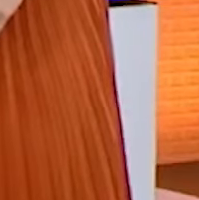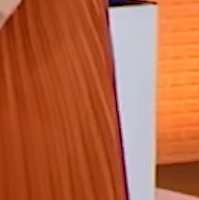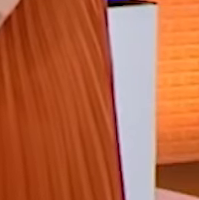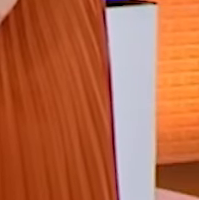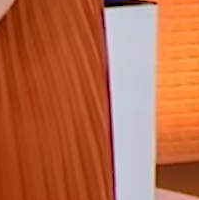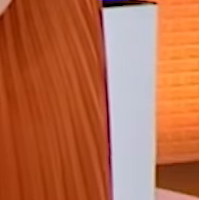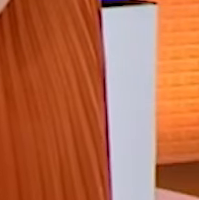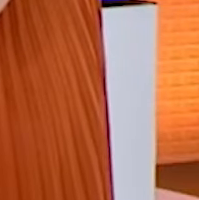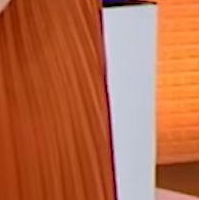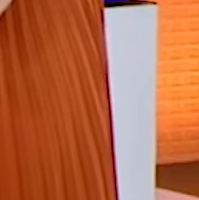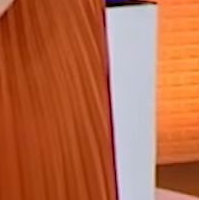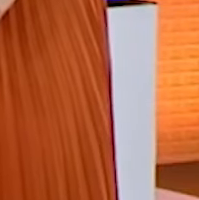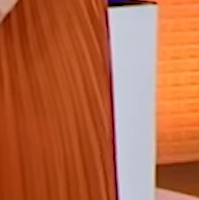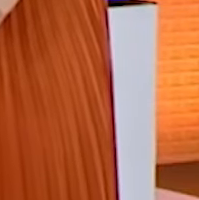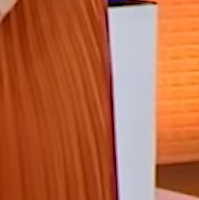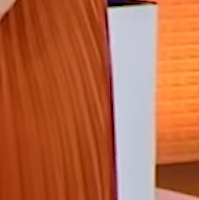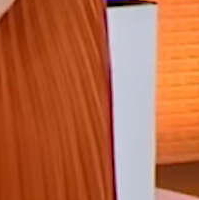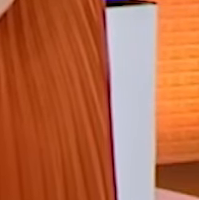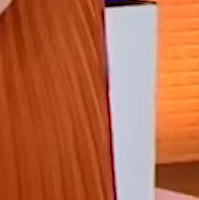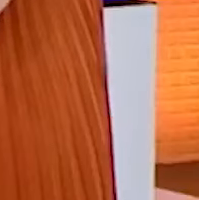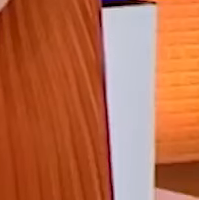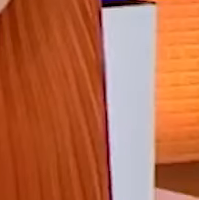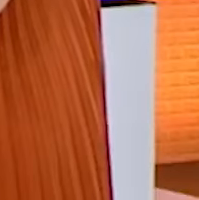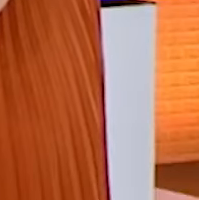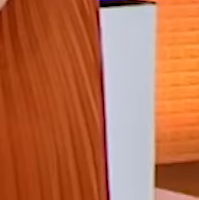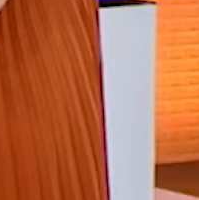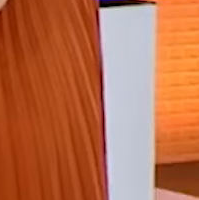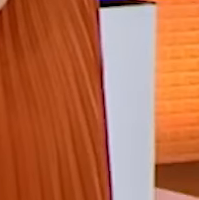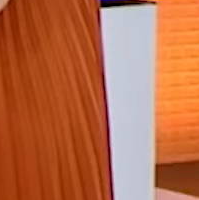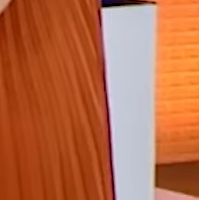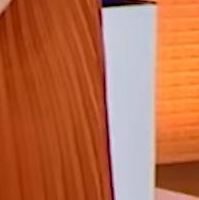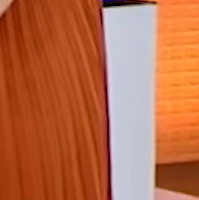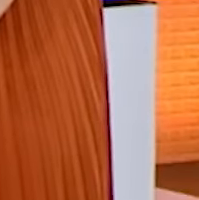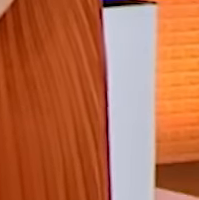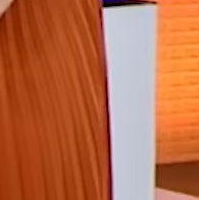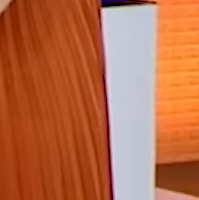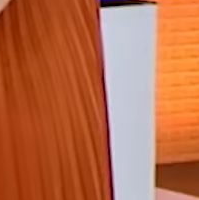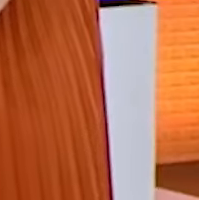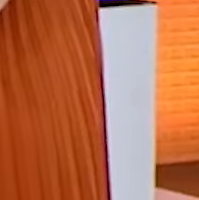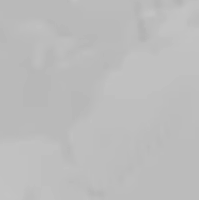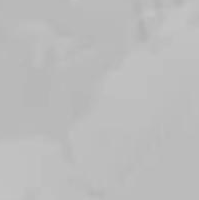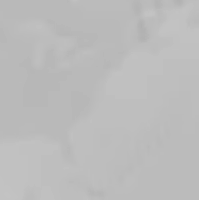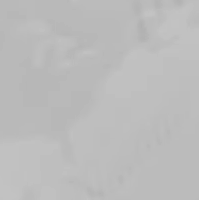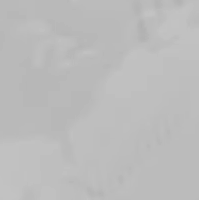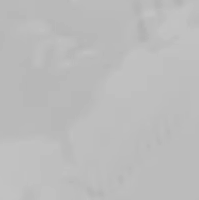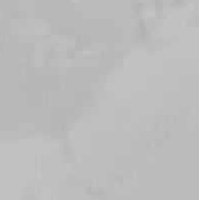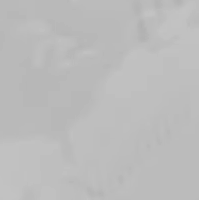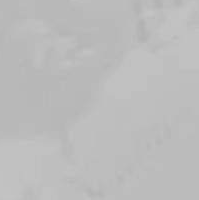kami sa GMA Pinoy TV at sa www.gmanews.tv.